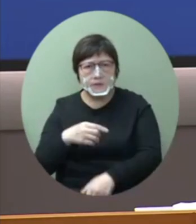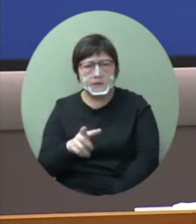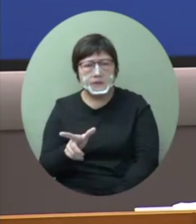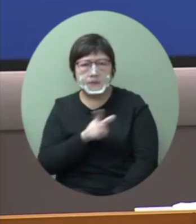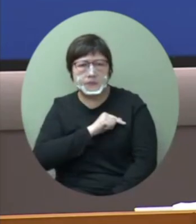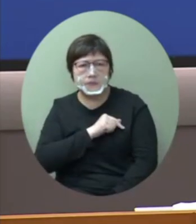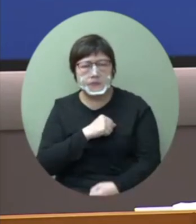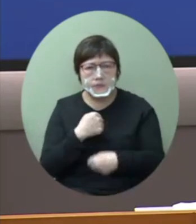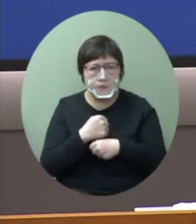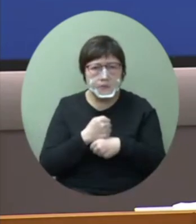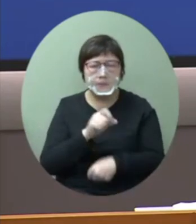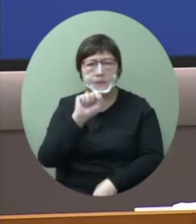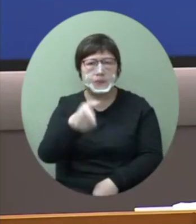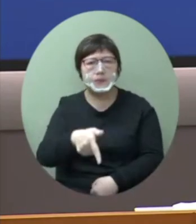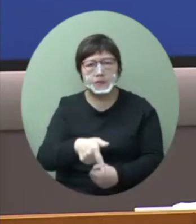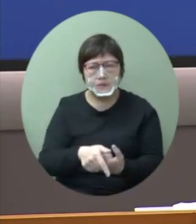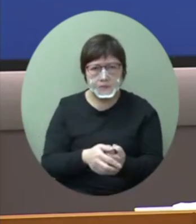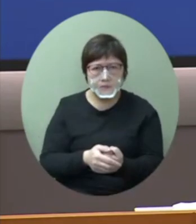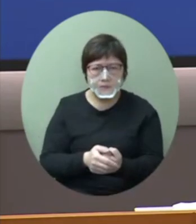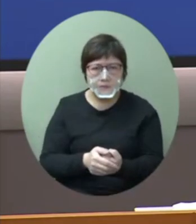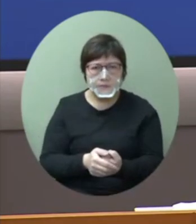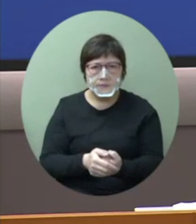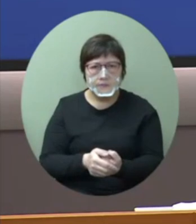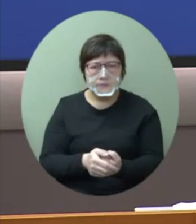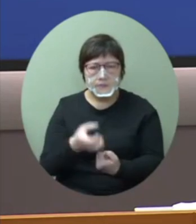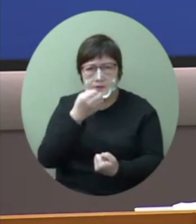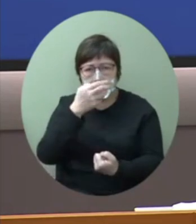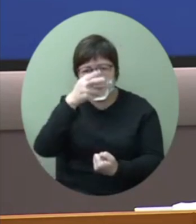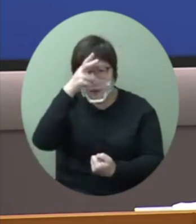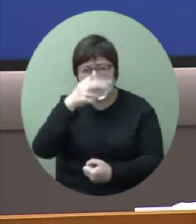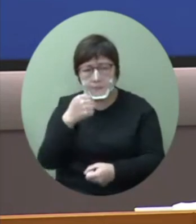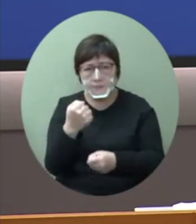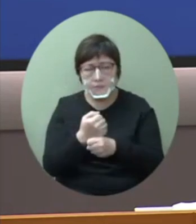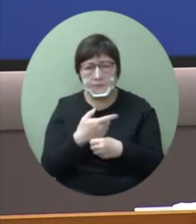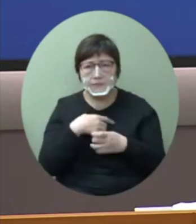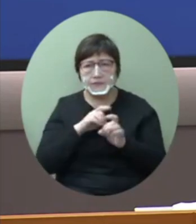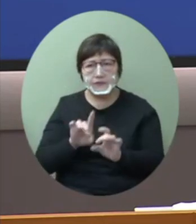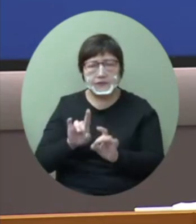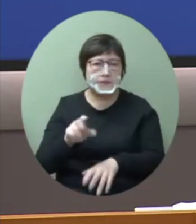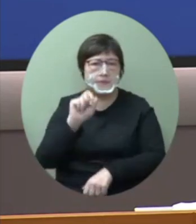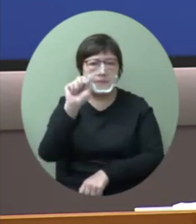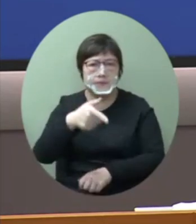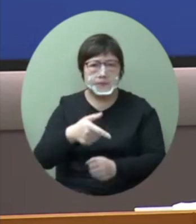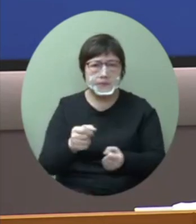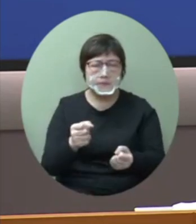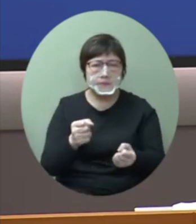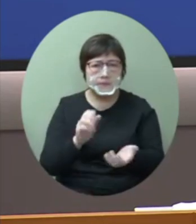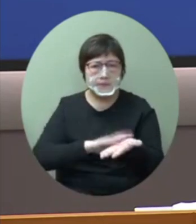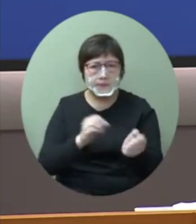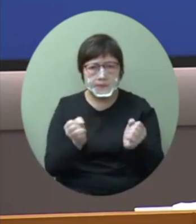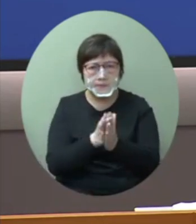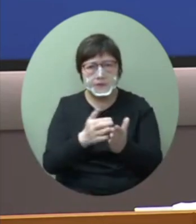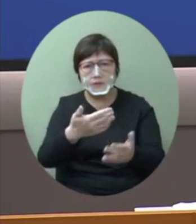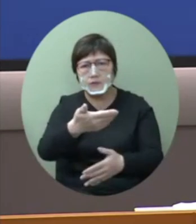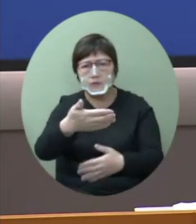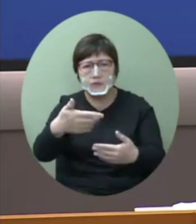度去處理這個疫情。換句話說，我們不會說不做事了，因為已經感染了這麼多